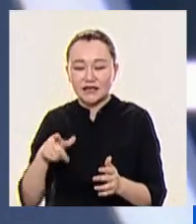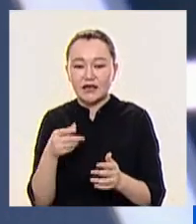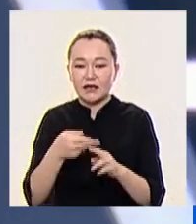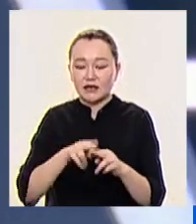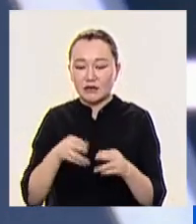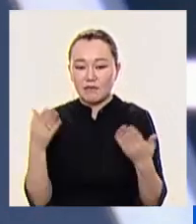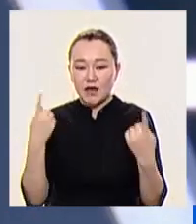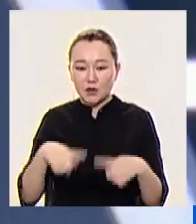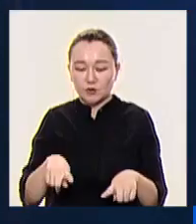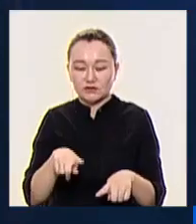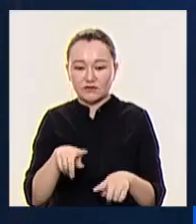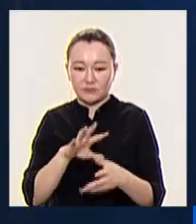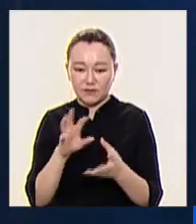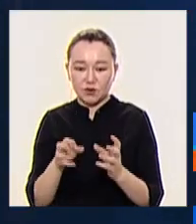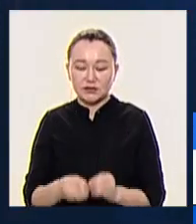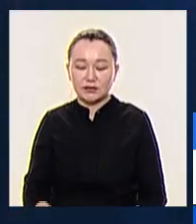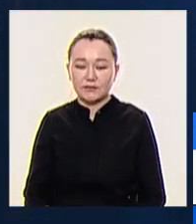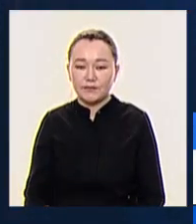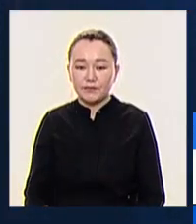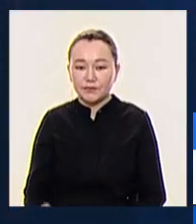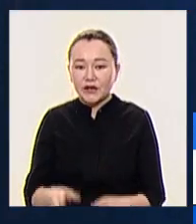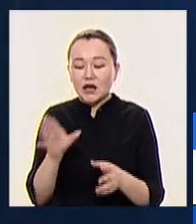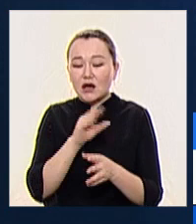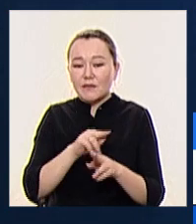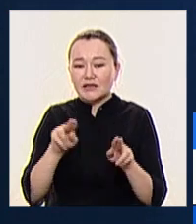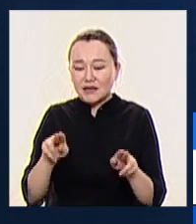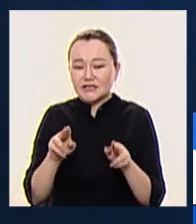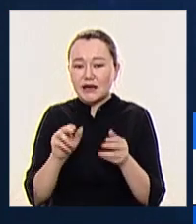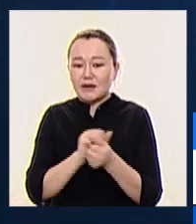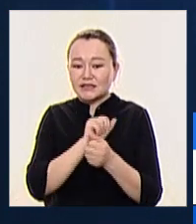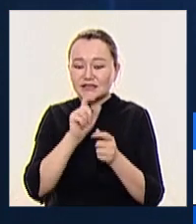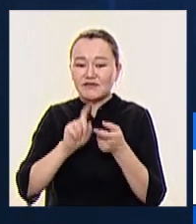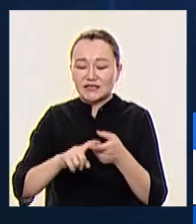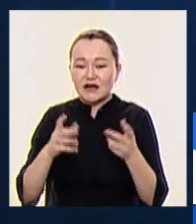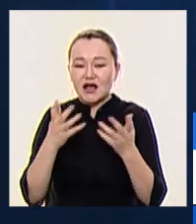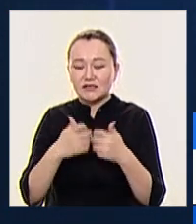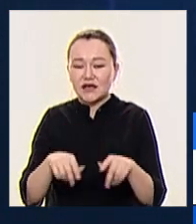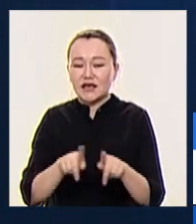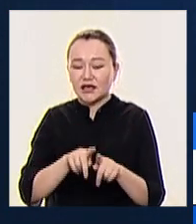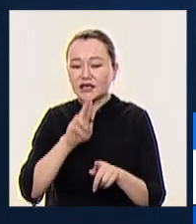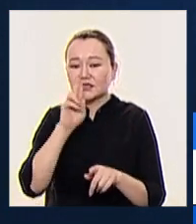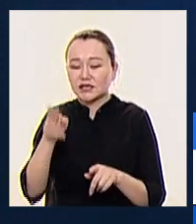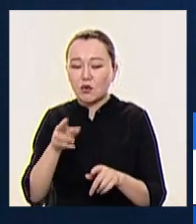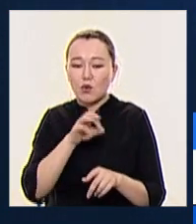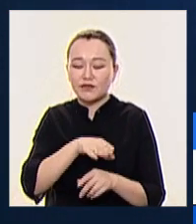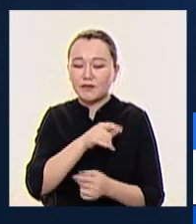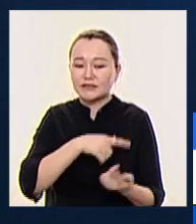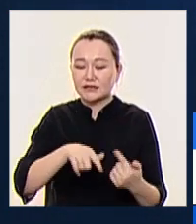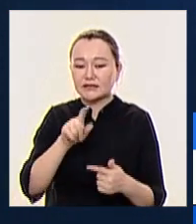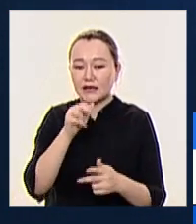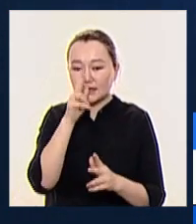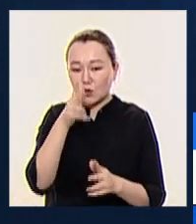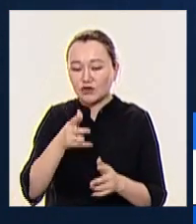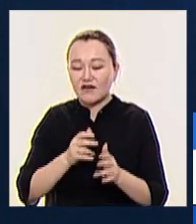к банкротству. По данным парламентской оппозиции, количество таких исков от бизнесменов за последние